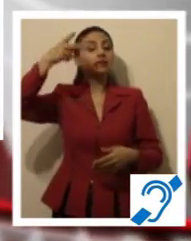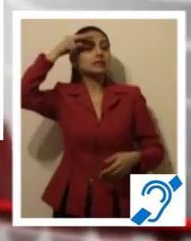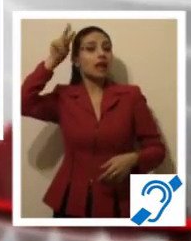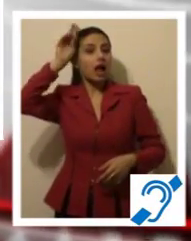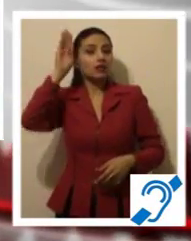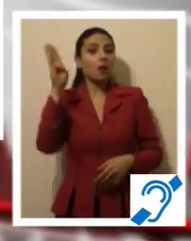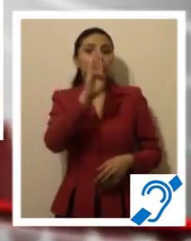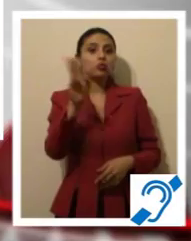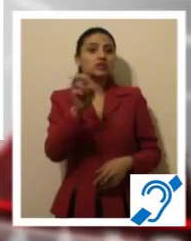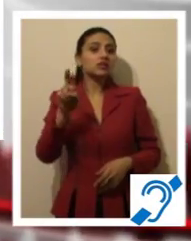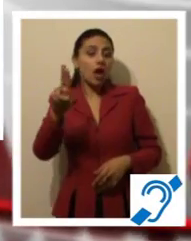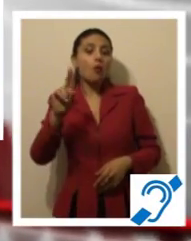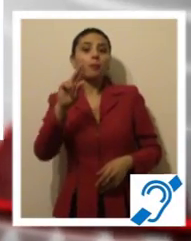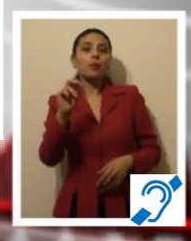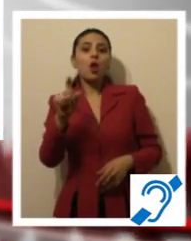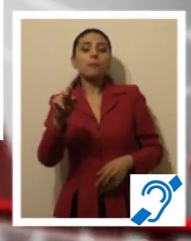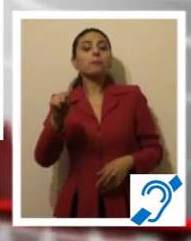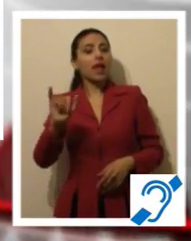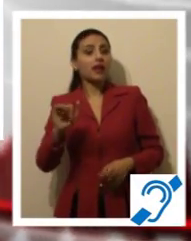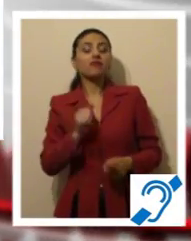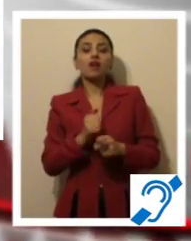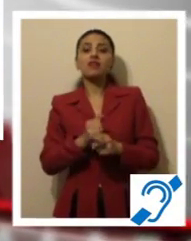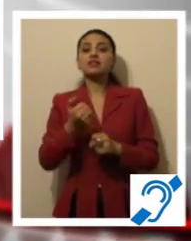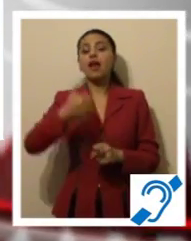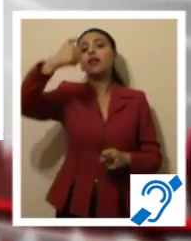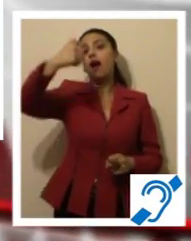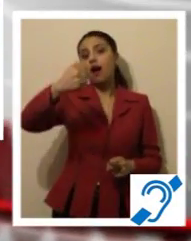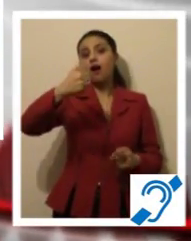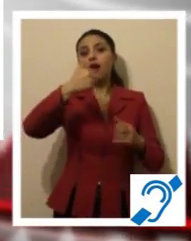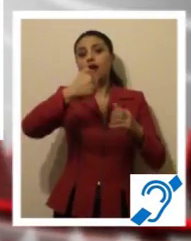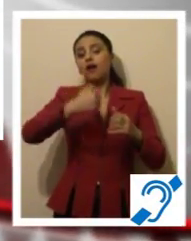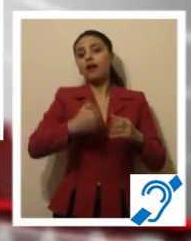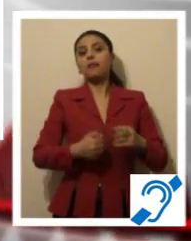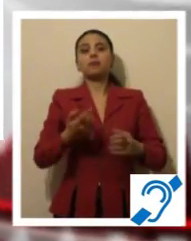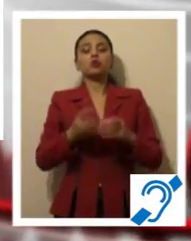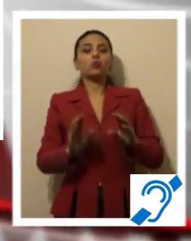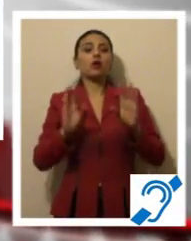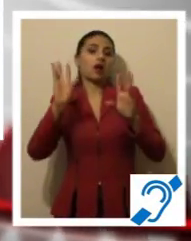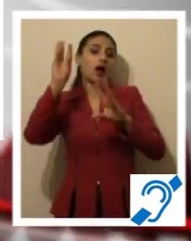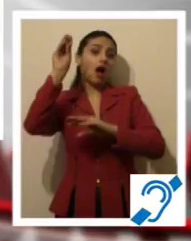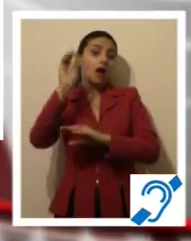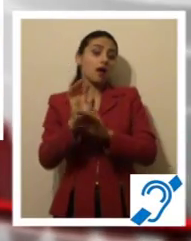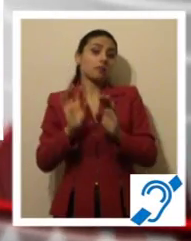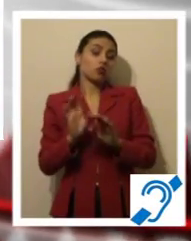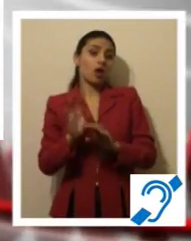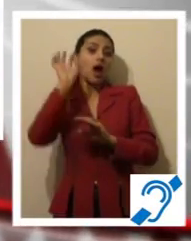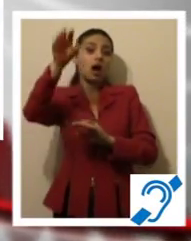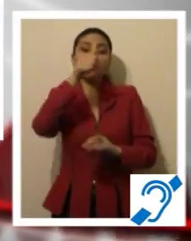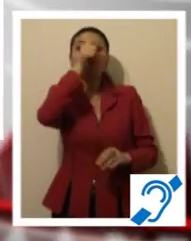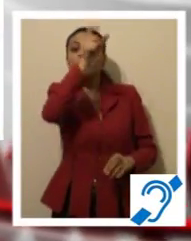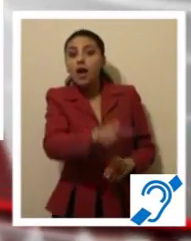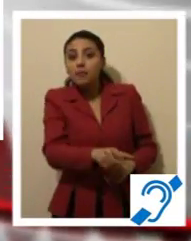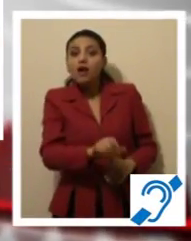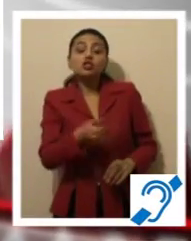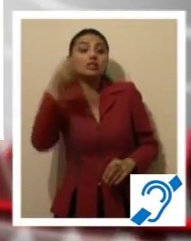HC Activ CSO Plopeni activează în seria A a diviziei A de handbal feminin, în timp ce echipa CSM Slatina face